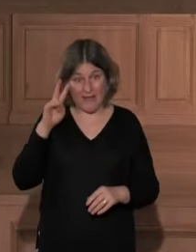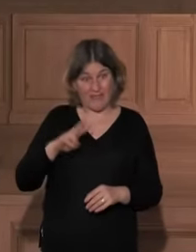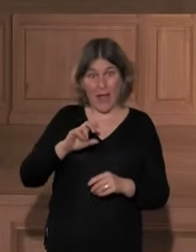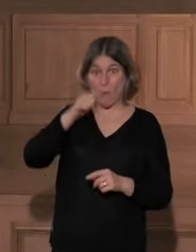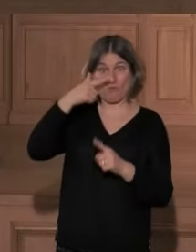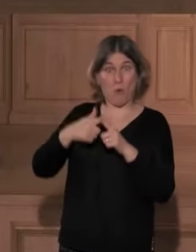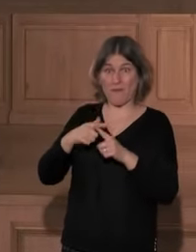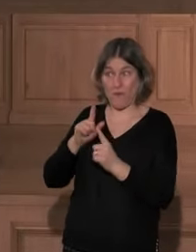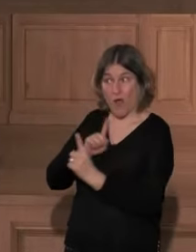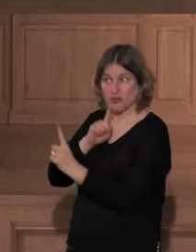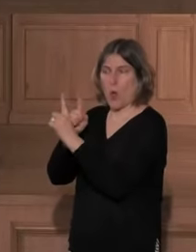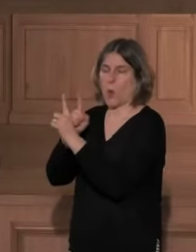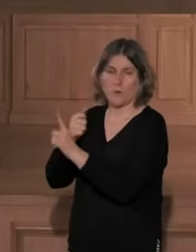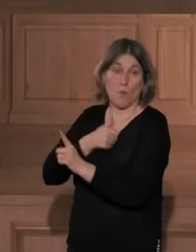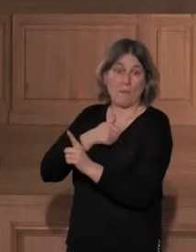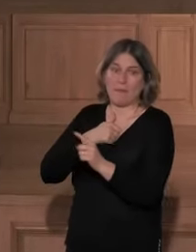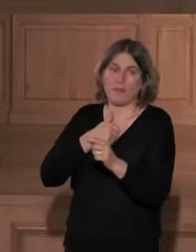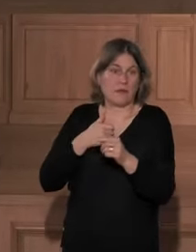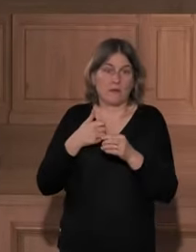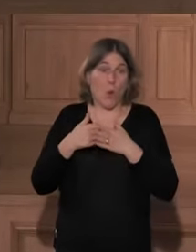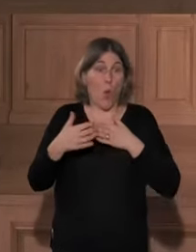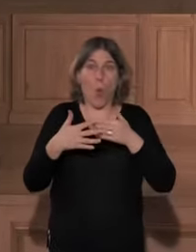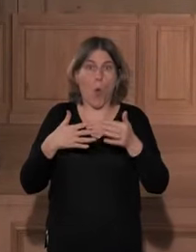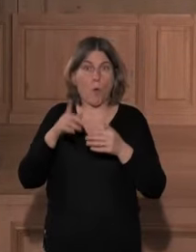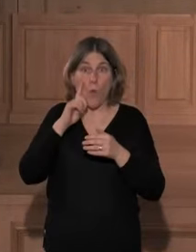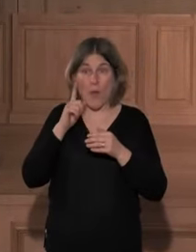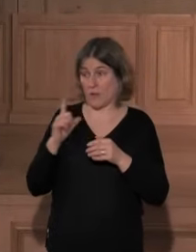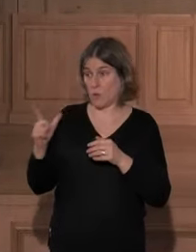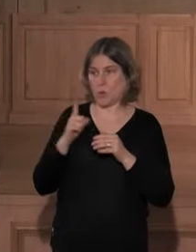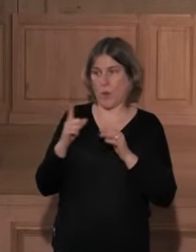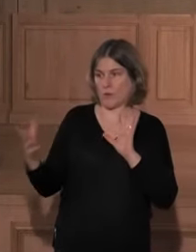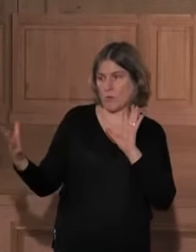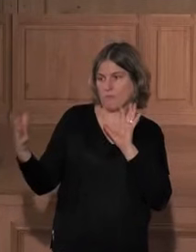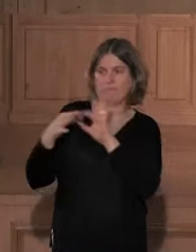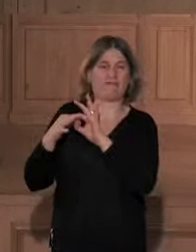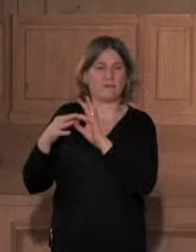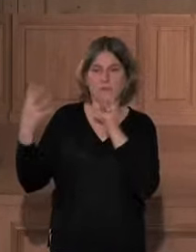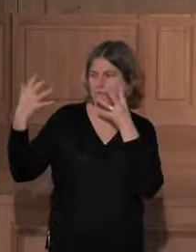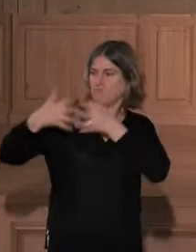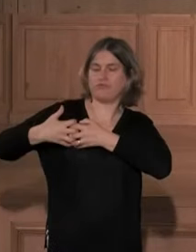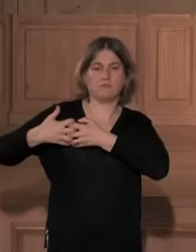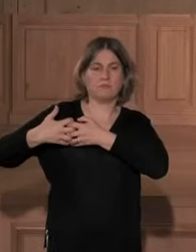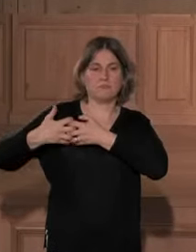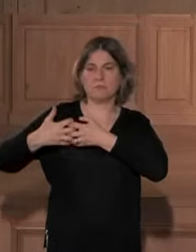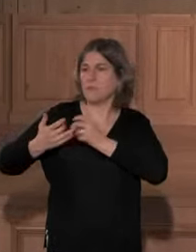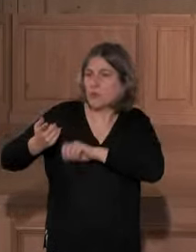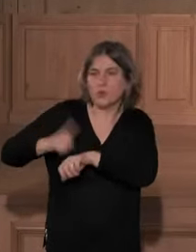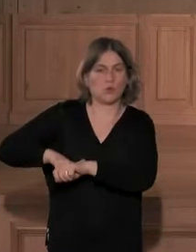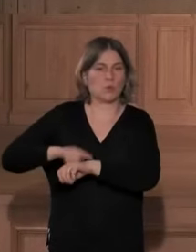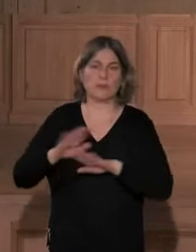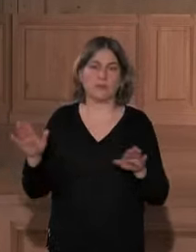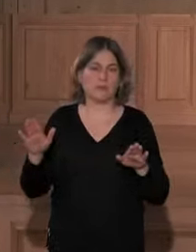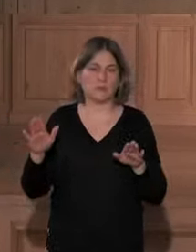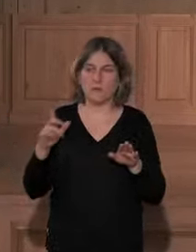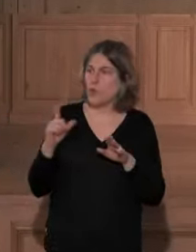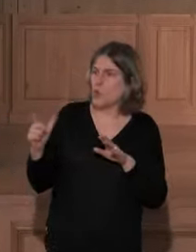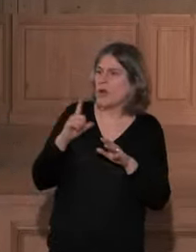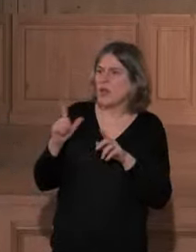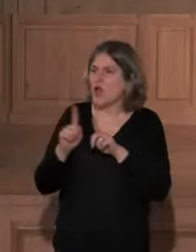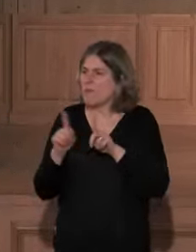la première fois que je l'ai rencontré, et ça a matché tout de suite avec Daoud. On parle la même chose. C'est-à-dire, on ne parle pas